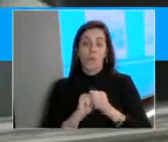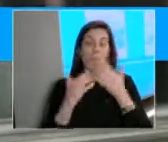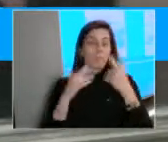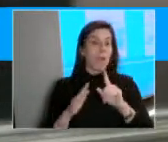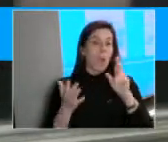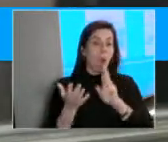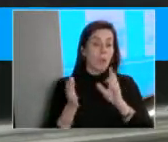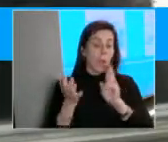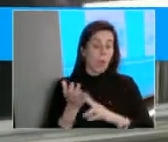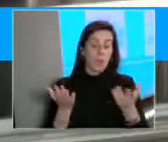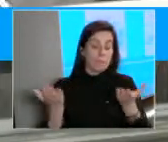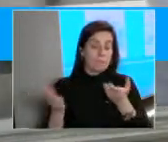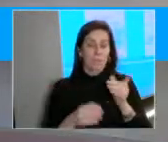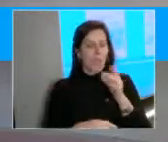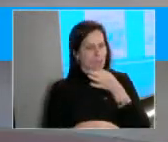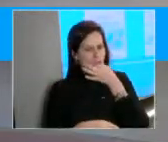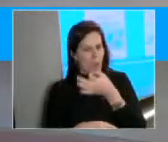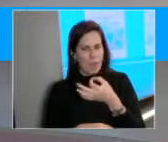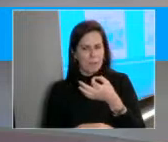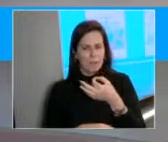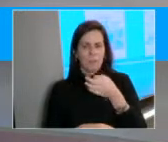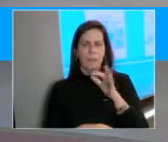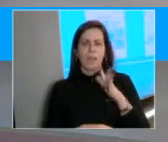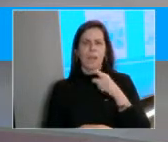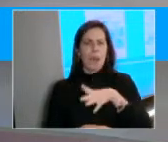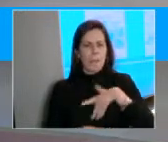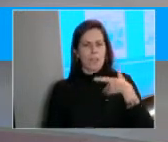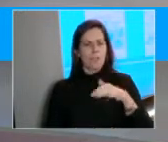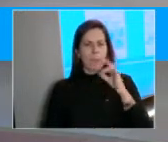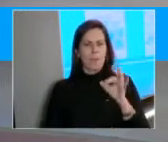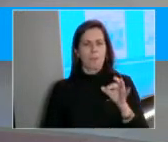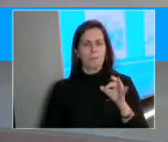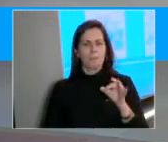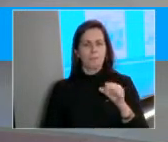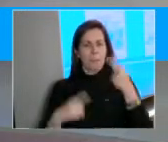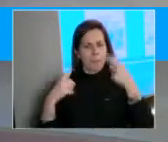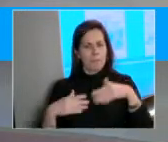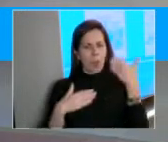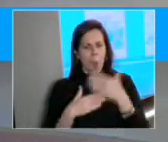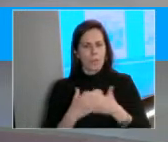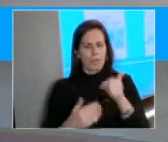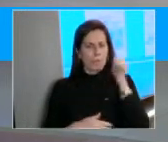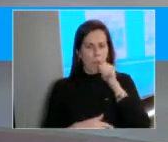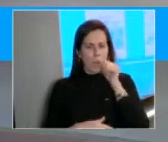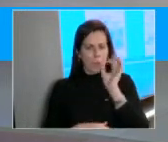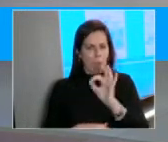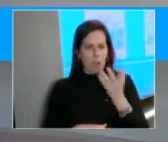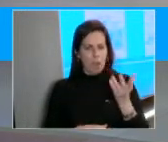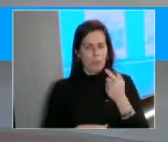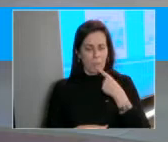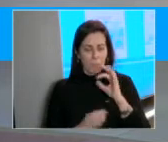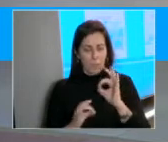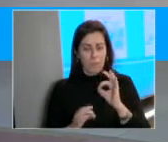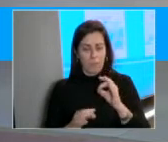המספרים האמיתיים. אבל אבישי, השאלה, איך אתם מרגישים באמת בימים האחרונים, בחיי היום-יום, אתה מדבר באמת על